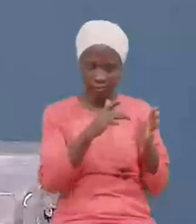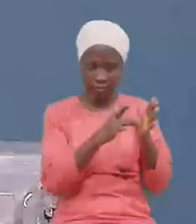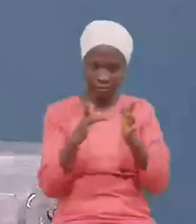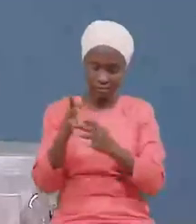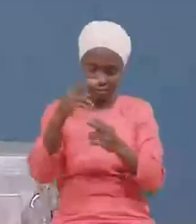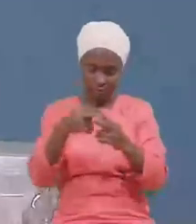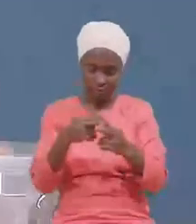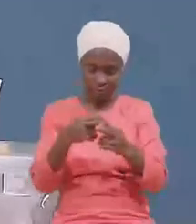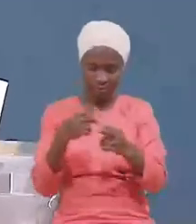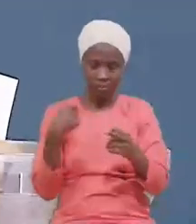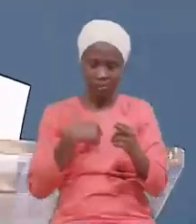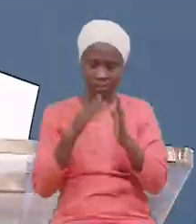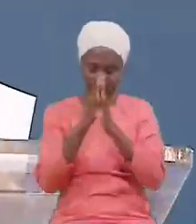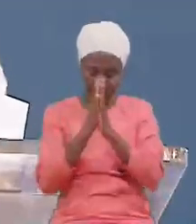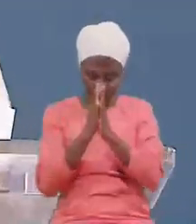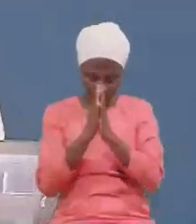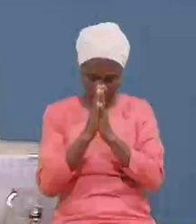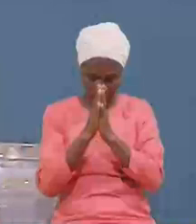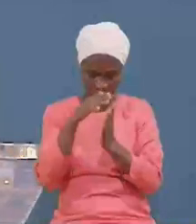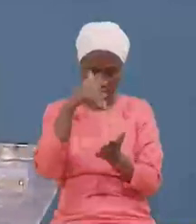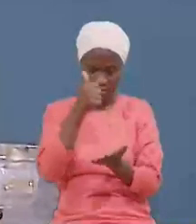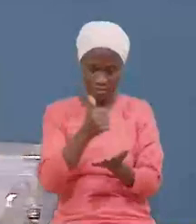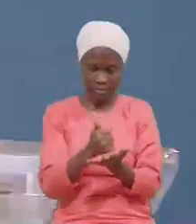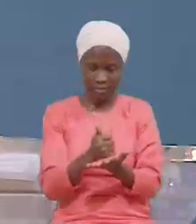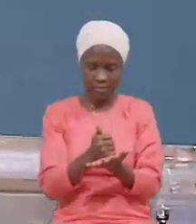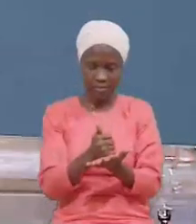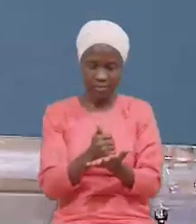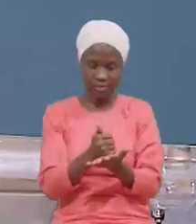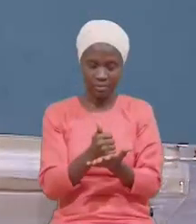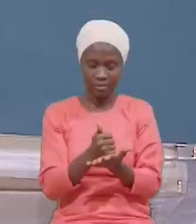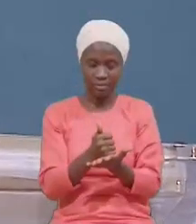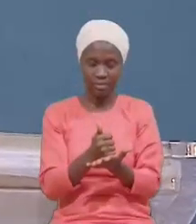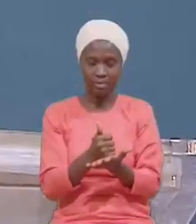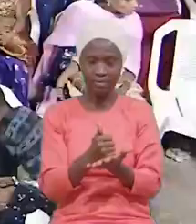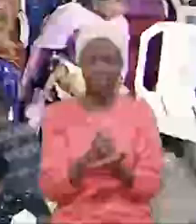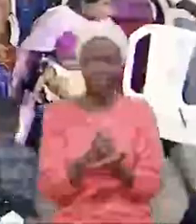Au nom de Jésus, nous prions.